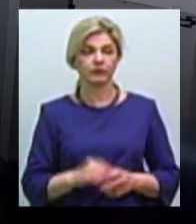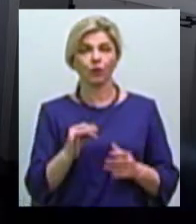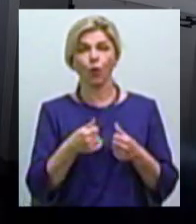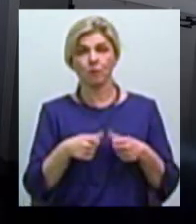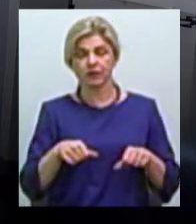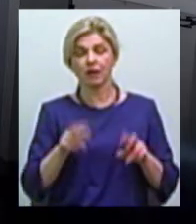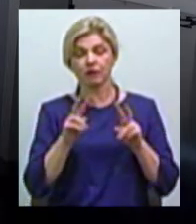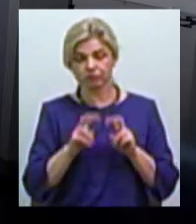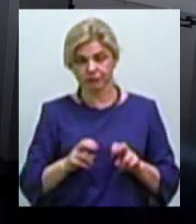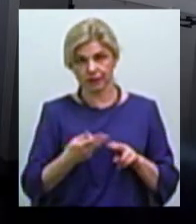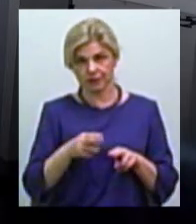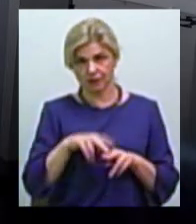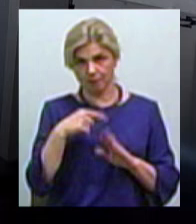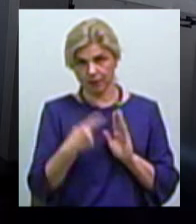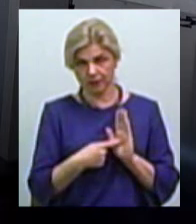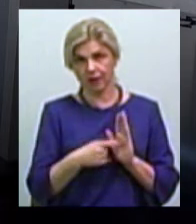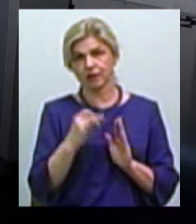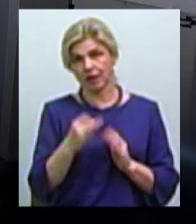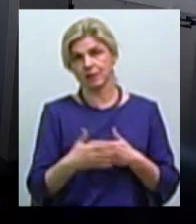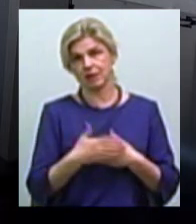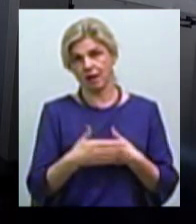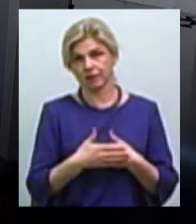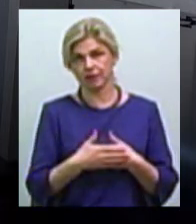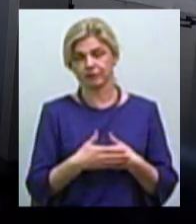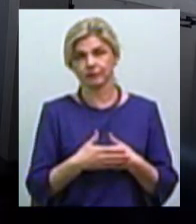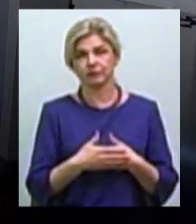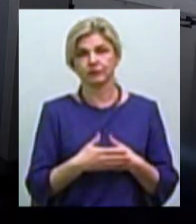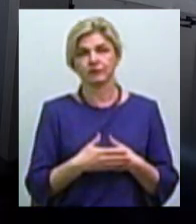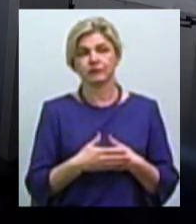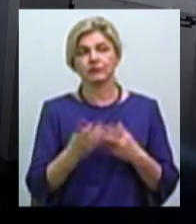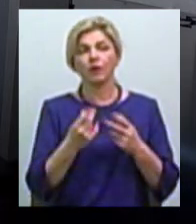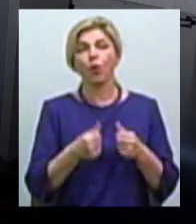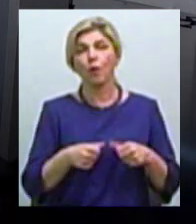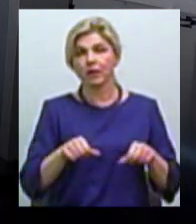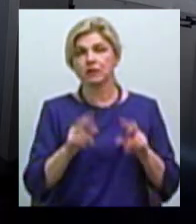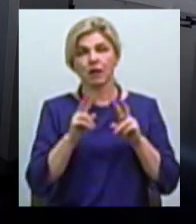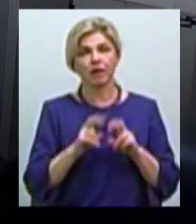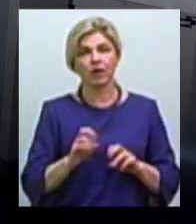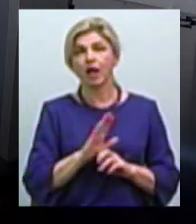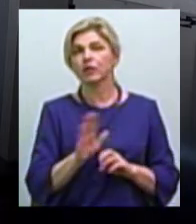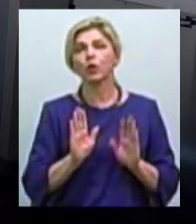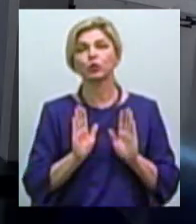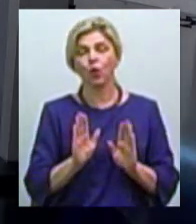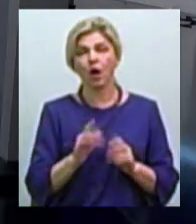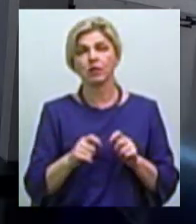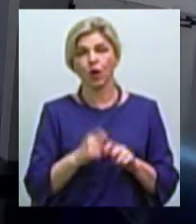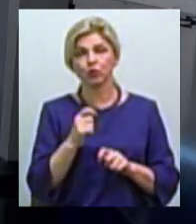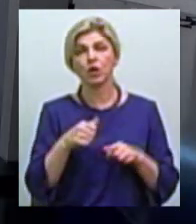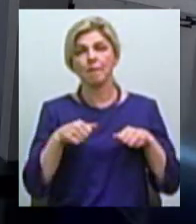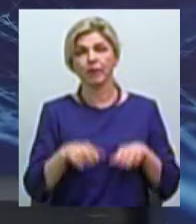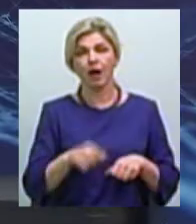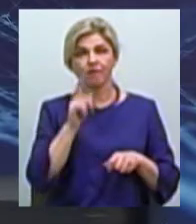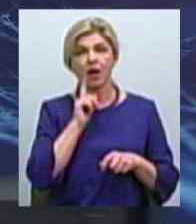питання і наносить стягнення. На комісії розглядається не тільки порушення прав благоустрою. Я сьогодні